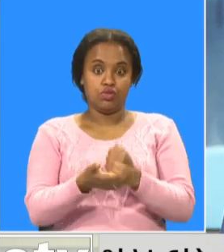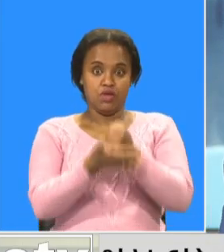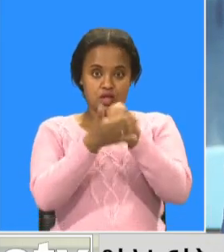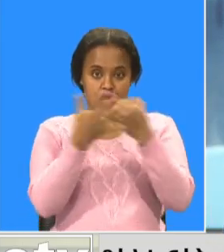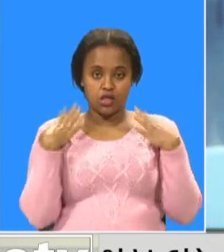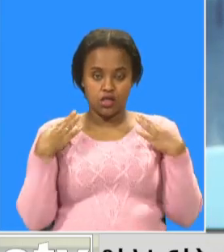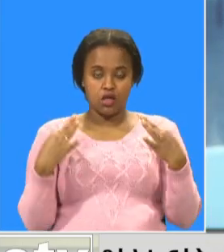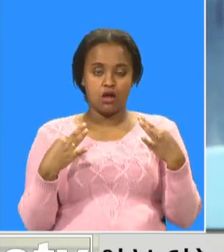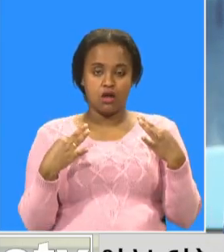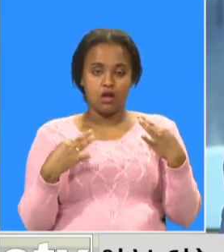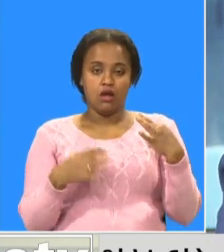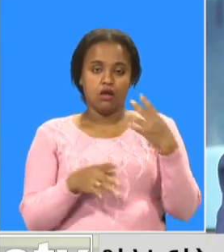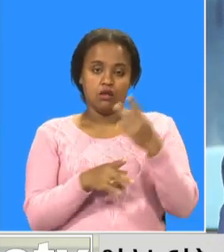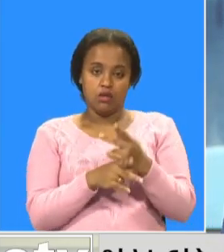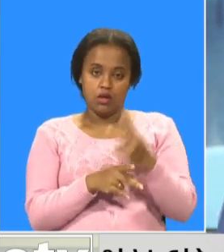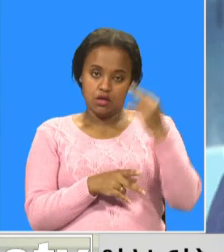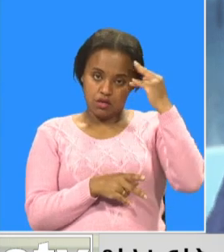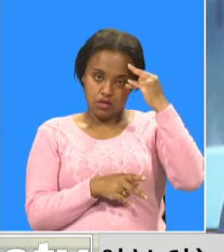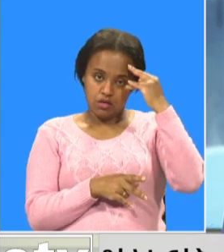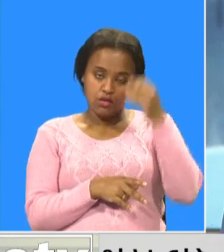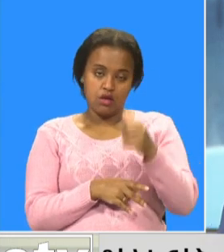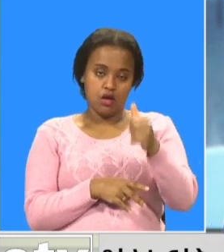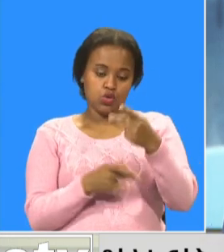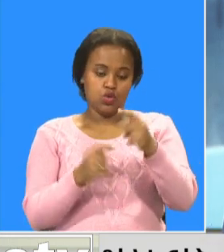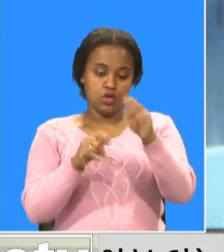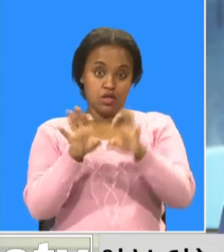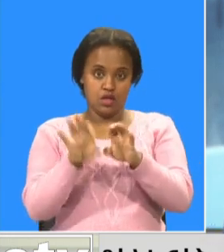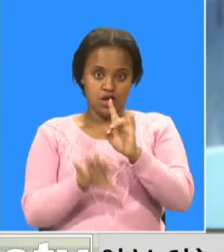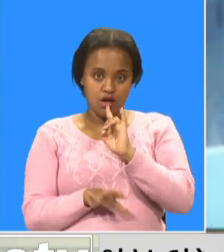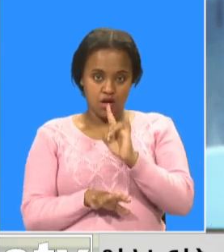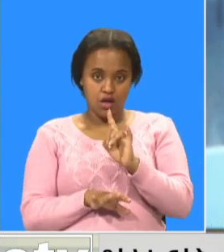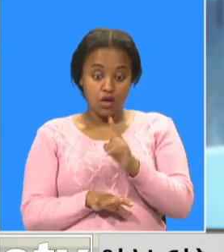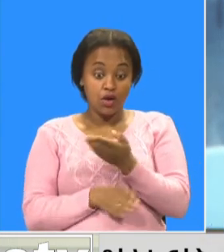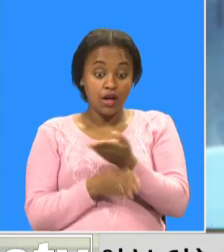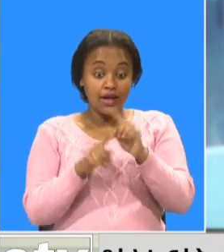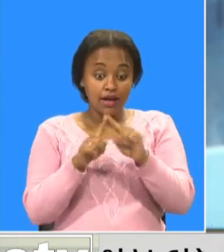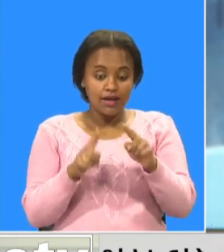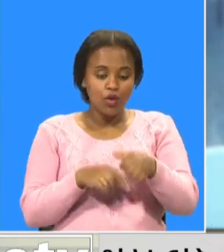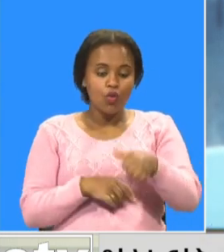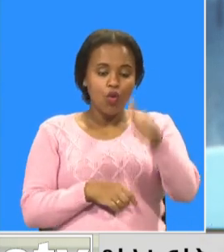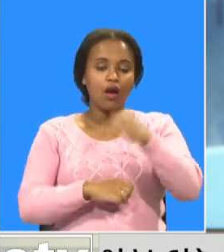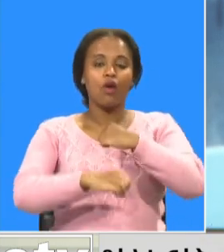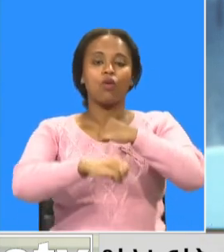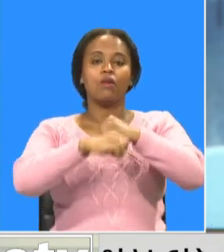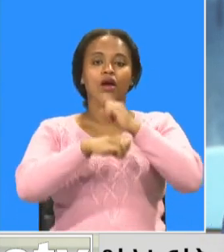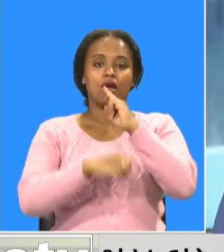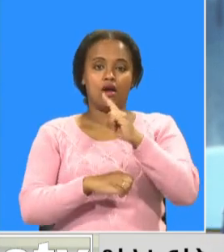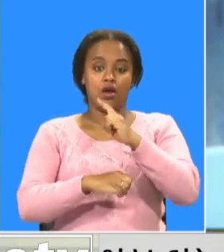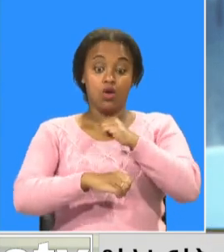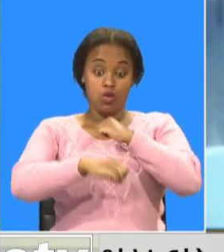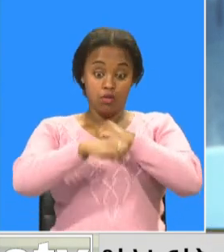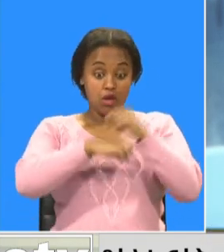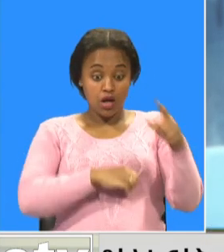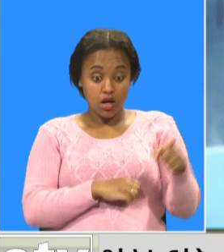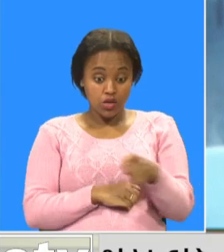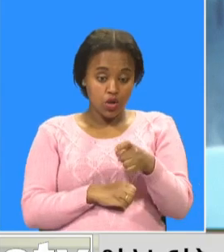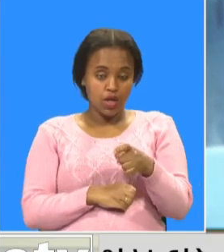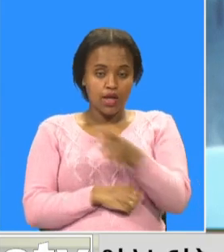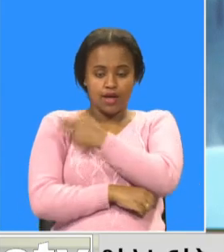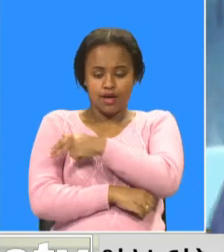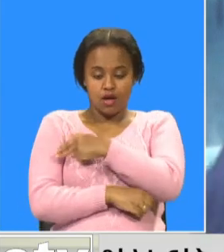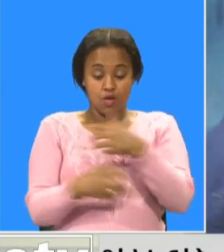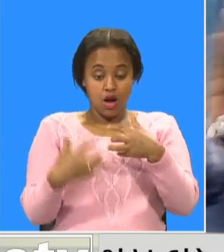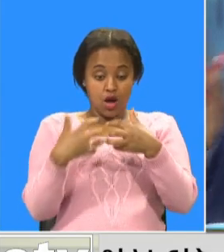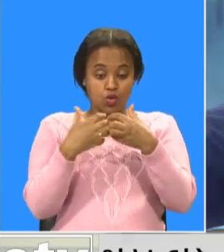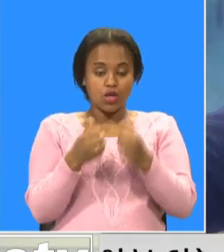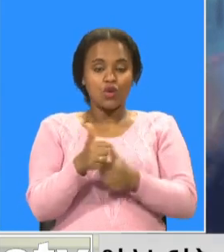እያደረገ ነው በከፍተኛ ደረጃ። ስለዚህ ነገር ግን ዋናው መከላከሉ ነው። መከላከሉ ስለሆነ ከህክምና ቁሳቁስ ባሻገር